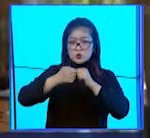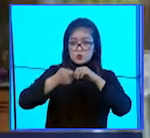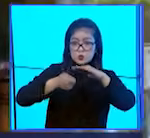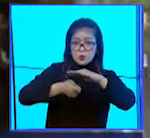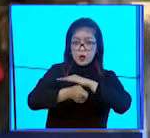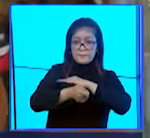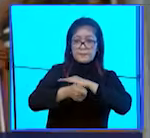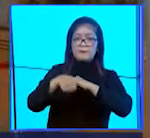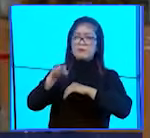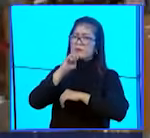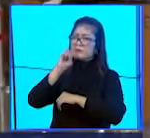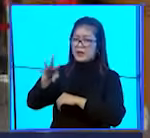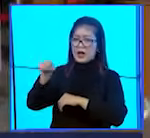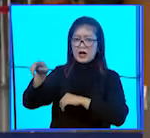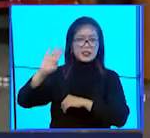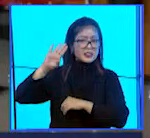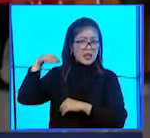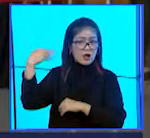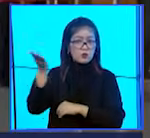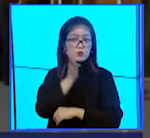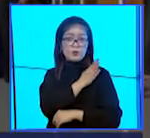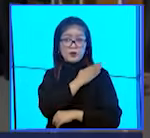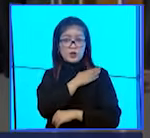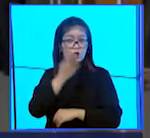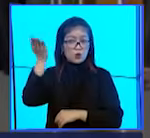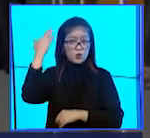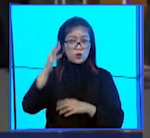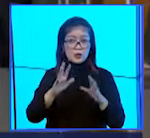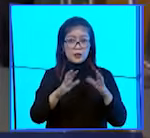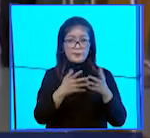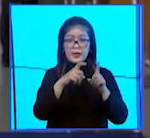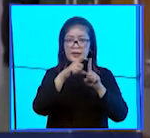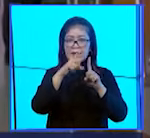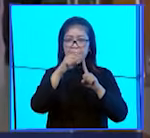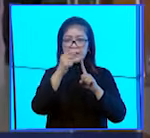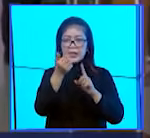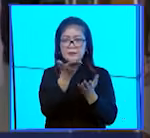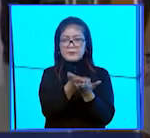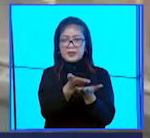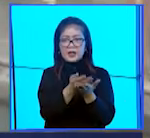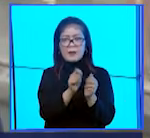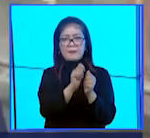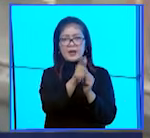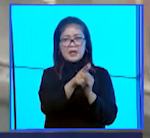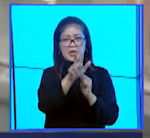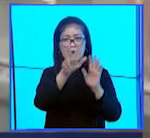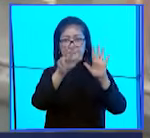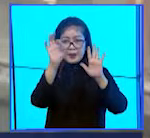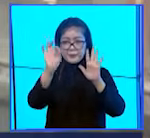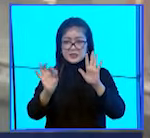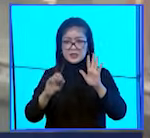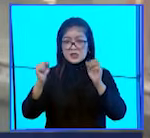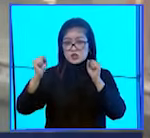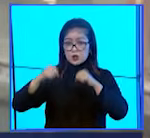tahun yang menjabat, anggota DPR Aziz Syamsuddin ini meminta fee sebesar 8% dari persetujuan